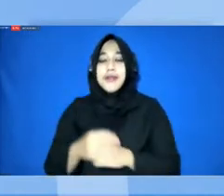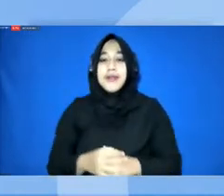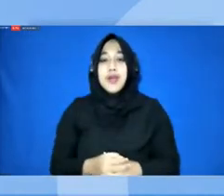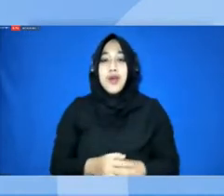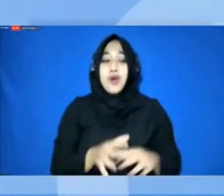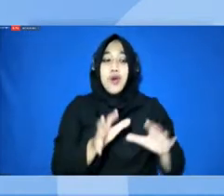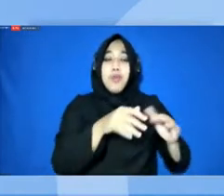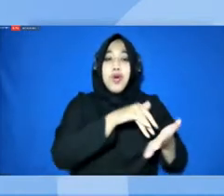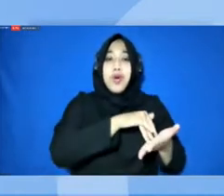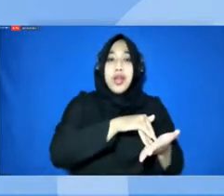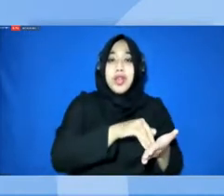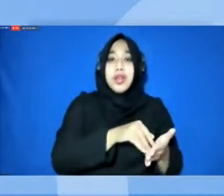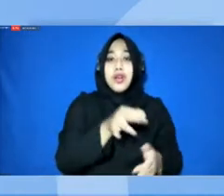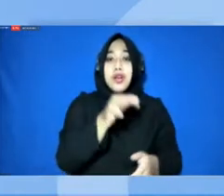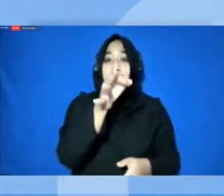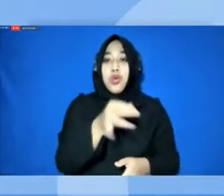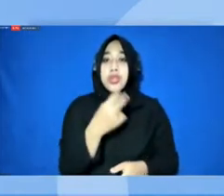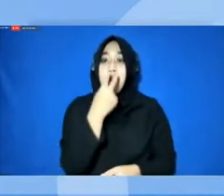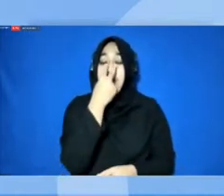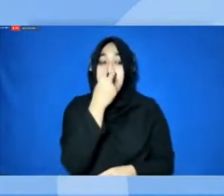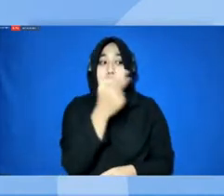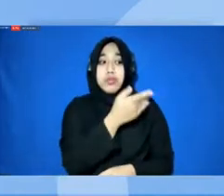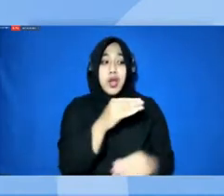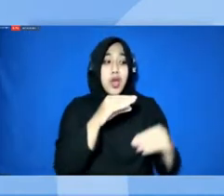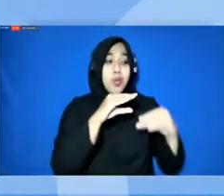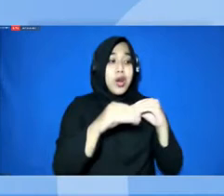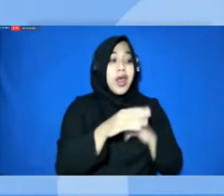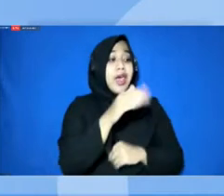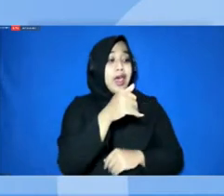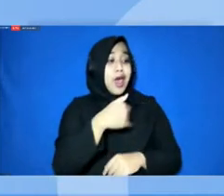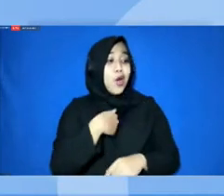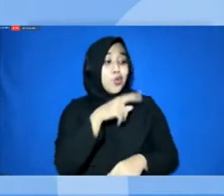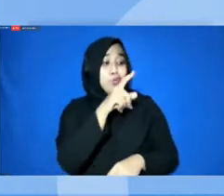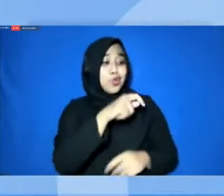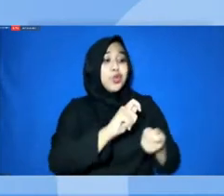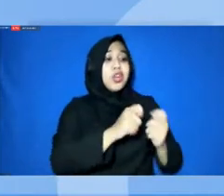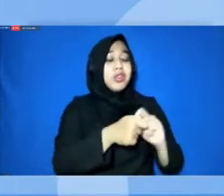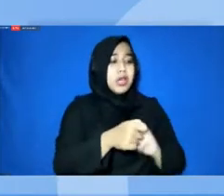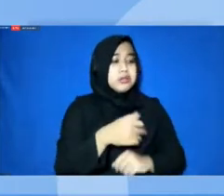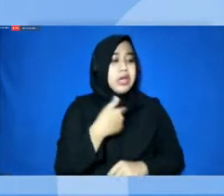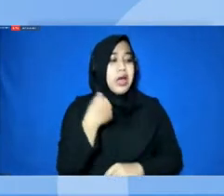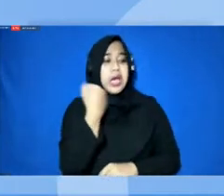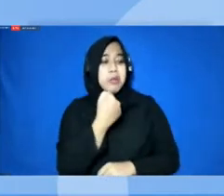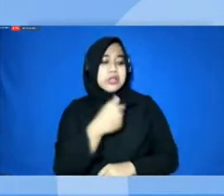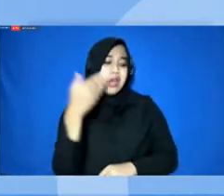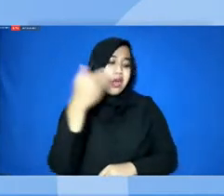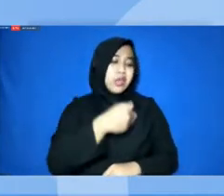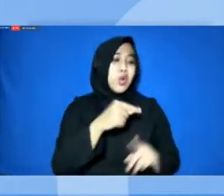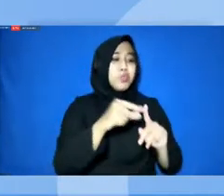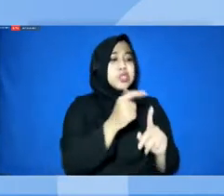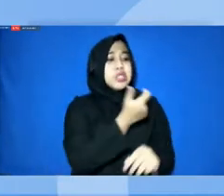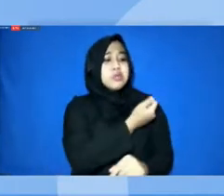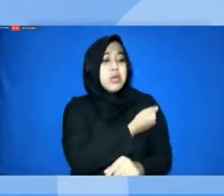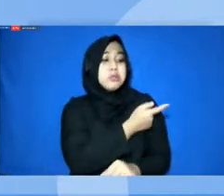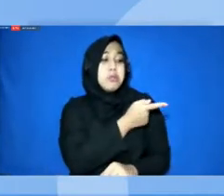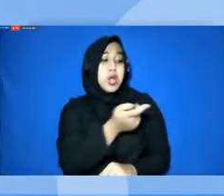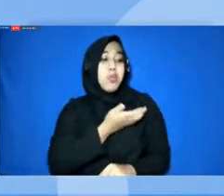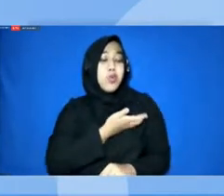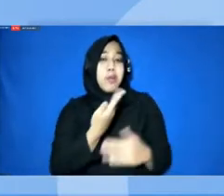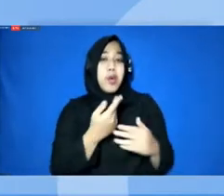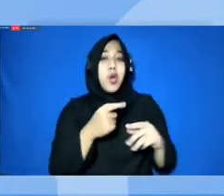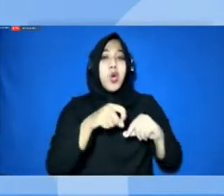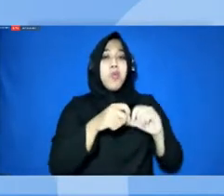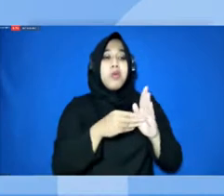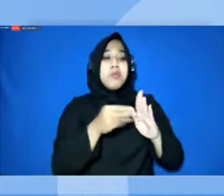kelompok rentan yang di Kota Bandung, mereka berkomunikasi, aku ini butuh dites nih, nggak bisa datang ke puskesmas karena misalkan mereka punya comorbidity.